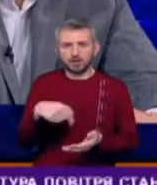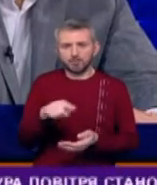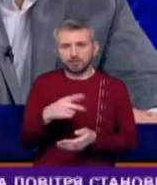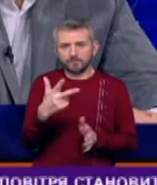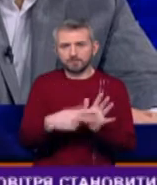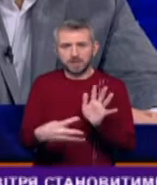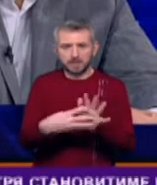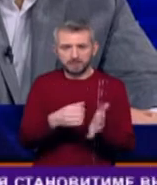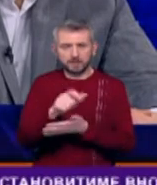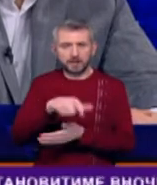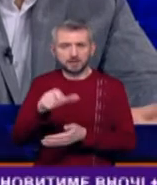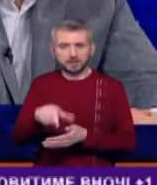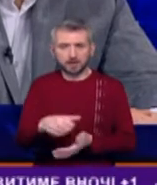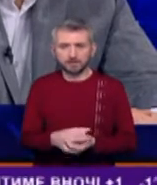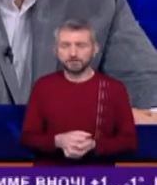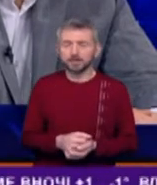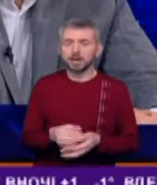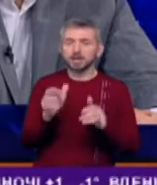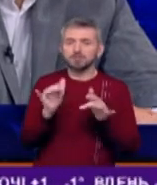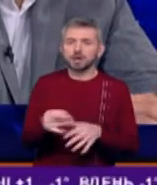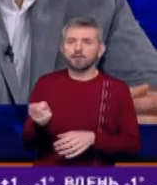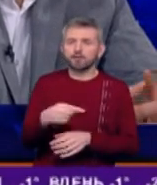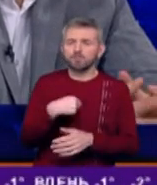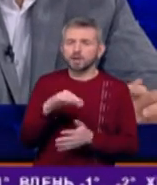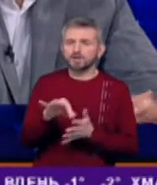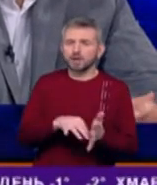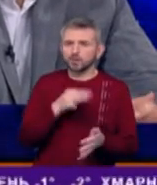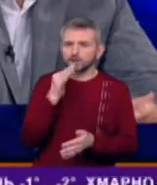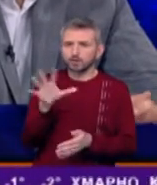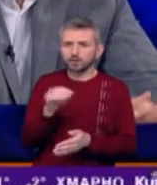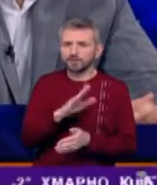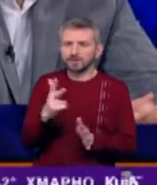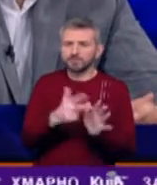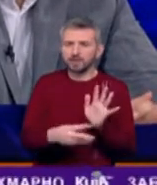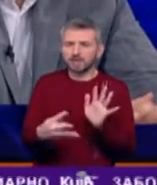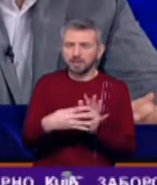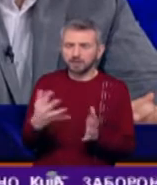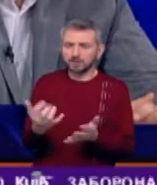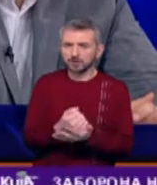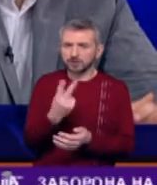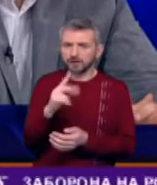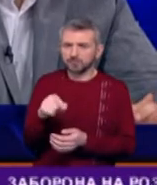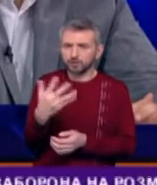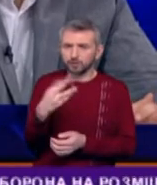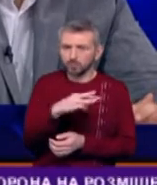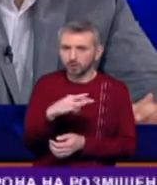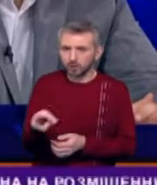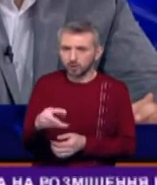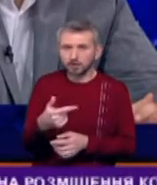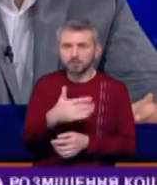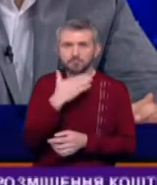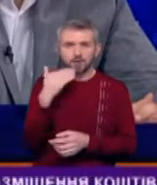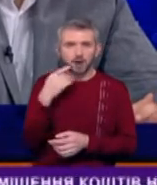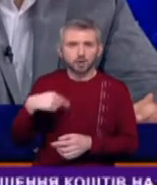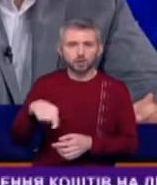89 кандидатів. Ні, ну справа в тому, що я зразу просто скажу вам, що не всі 89 дістали 2,5 мільйони. І більшість, велика кількість з